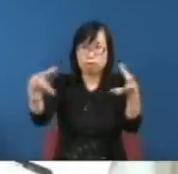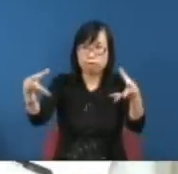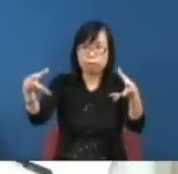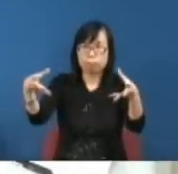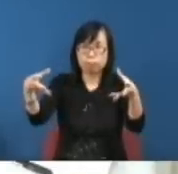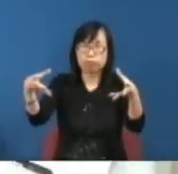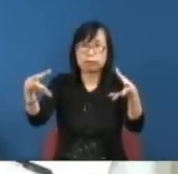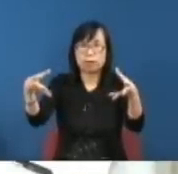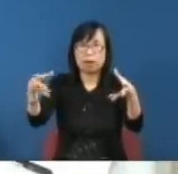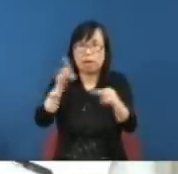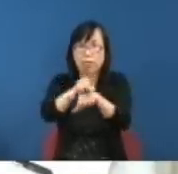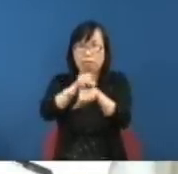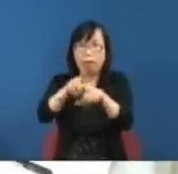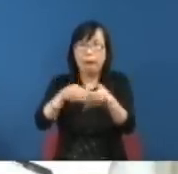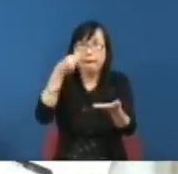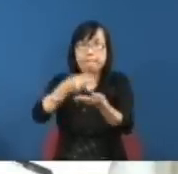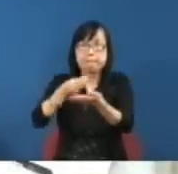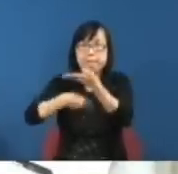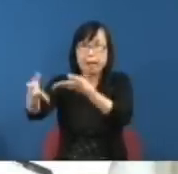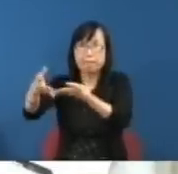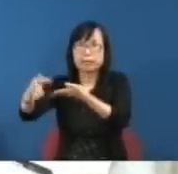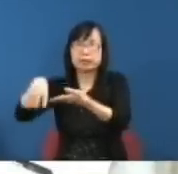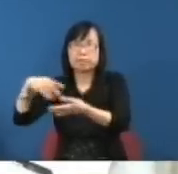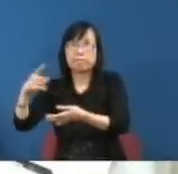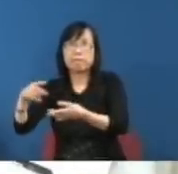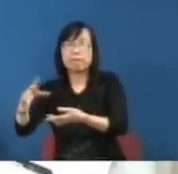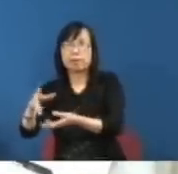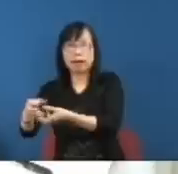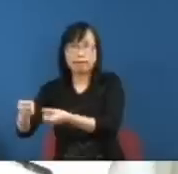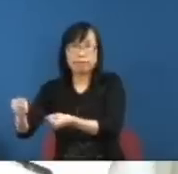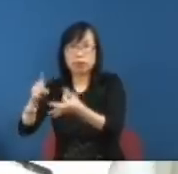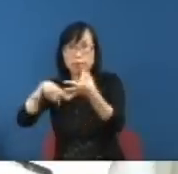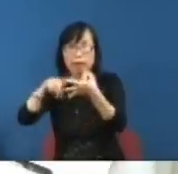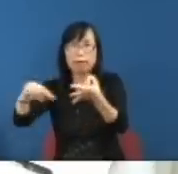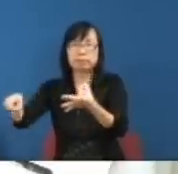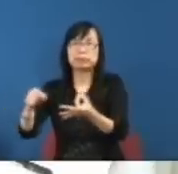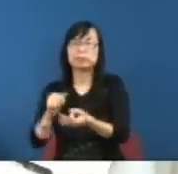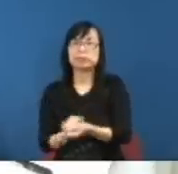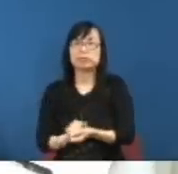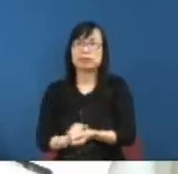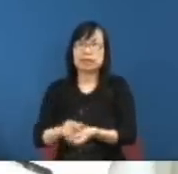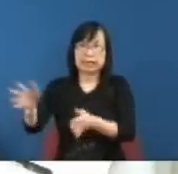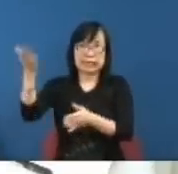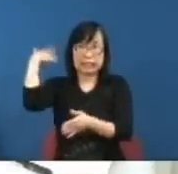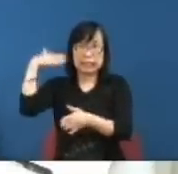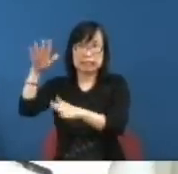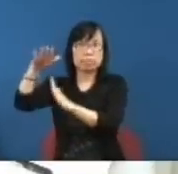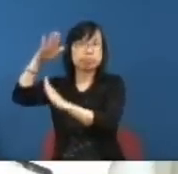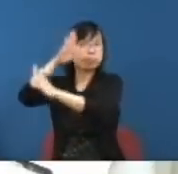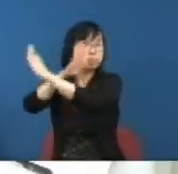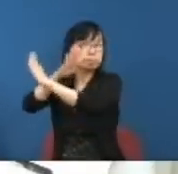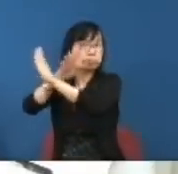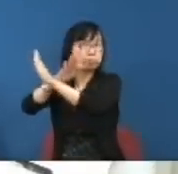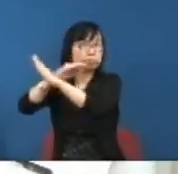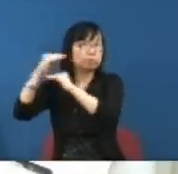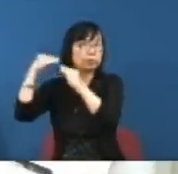個炮咧，係賣俾呢個伊拉克。咁而買咗錢做咩咧？因為當時係禁運噶嘛，